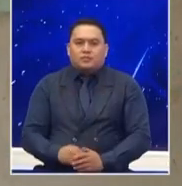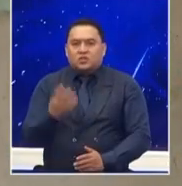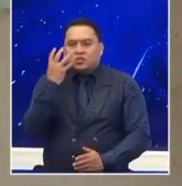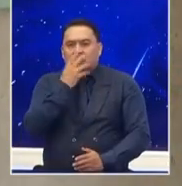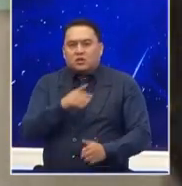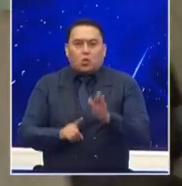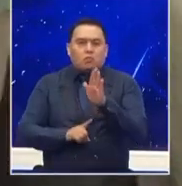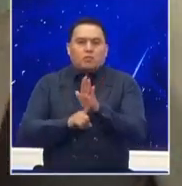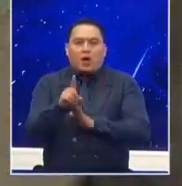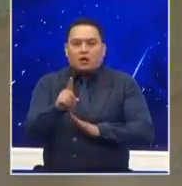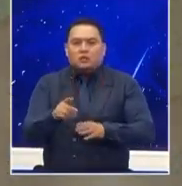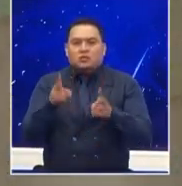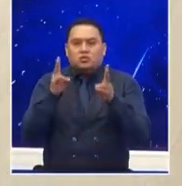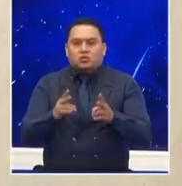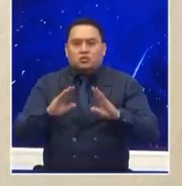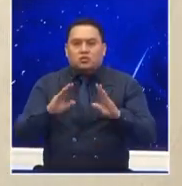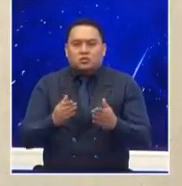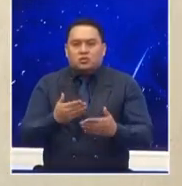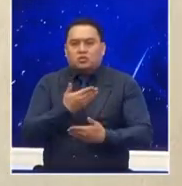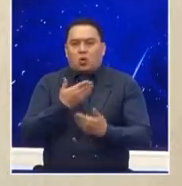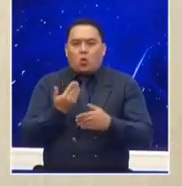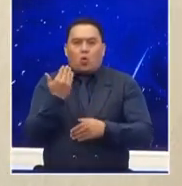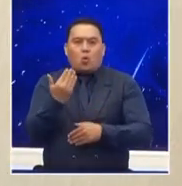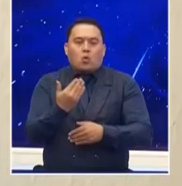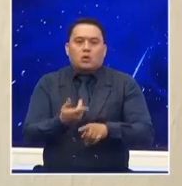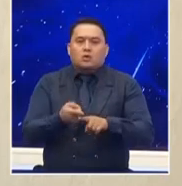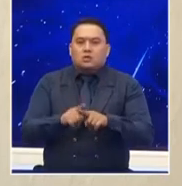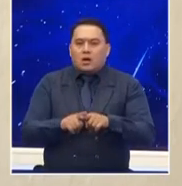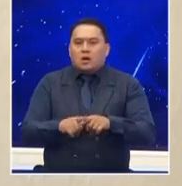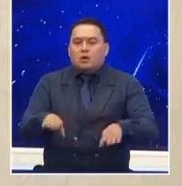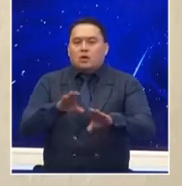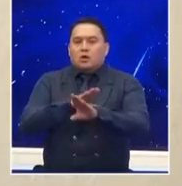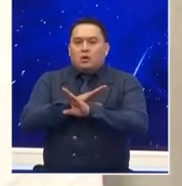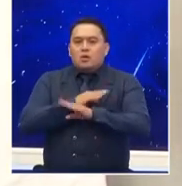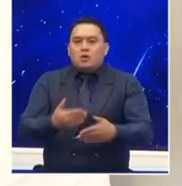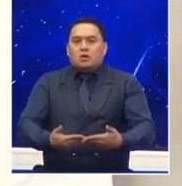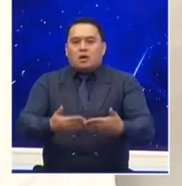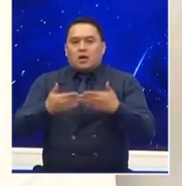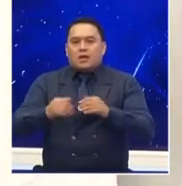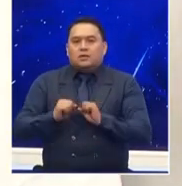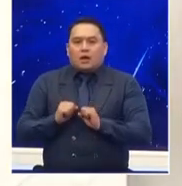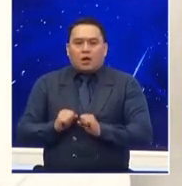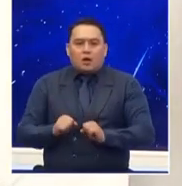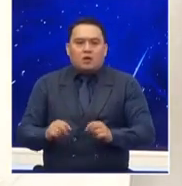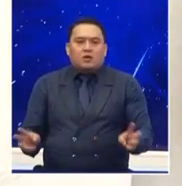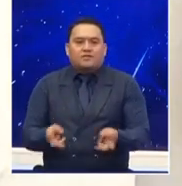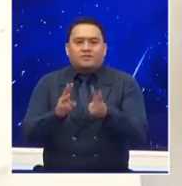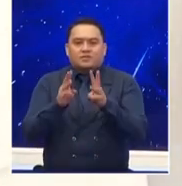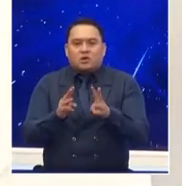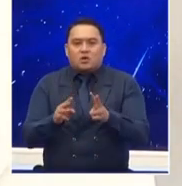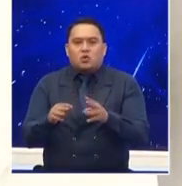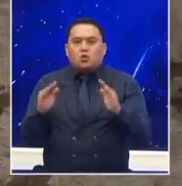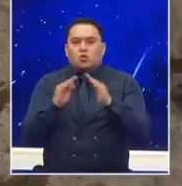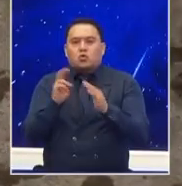Жылыту маусымы басталғаннан бері төтеншеліктерге тыным жоқ. Олар үшін осы кезеңде өлім жетімді болдырмау бір міндет. Өртке қарсы сала